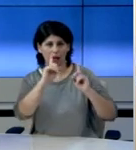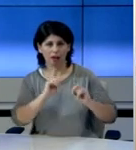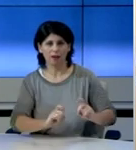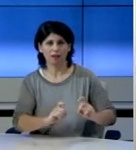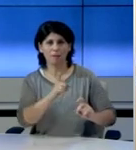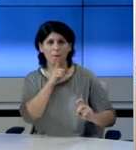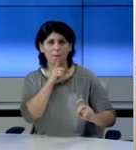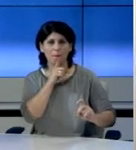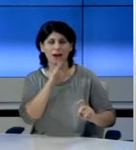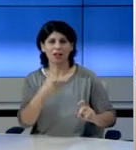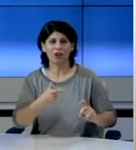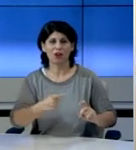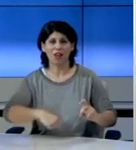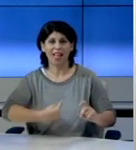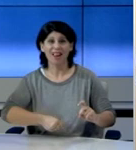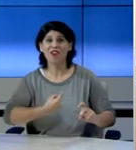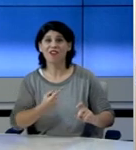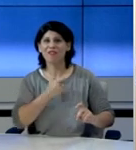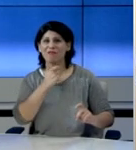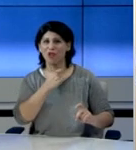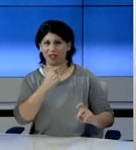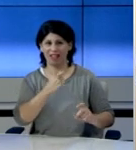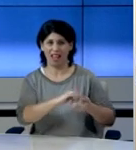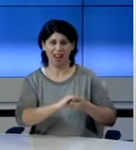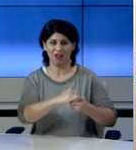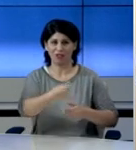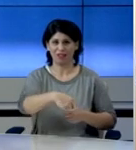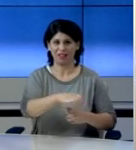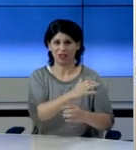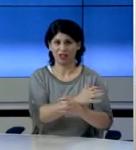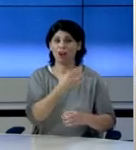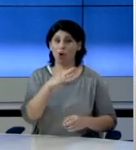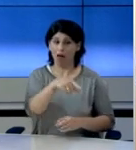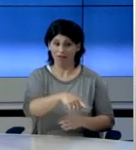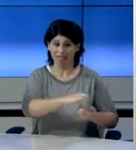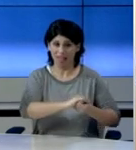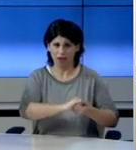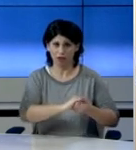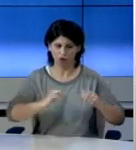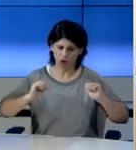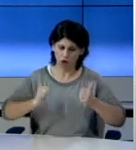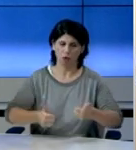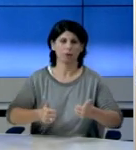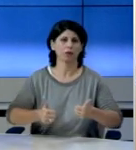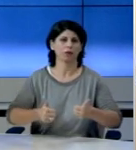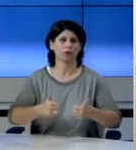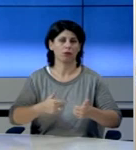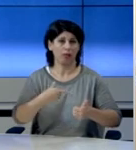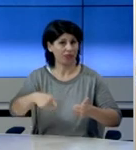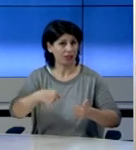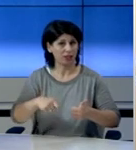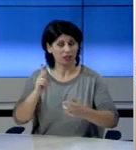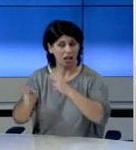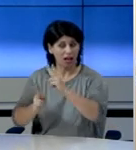αφωνία, διότι είναι ενοχλητική η φωνή της. Και αυτό γιατί είναι η Ένωση που τόλμησε να καταγγείλει